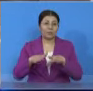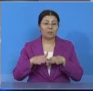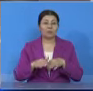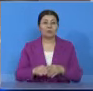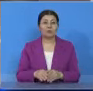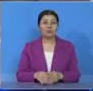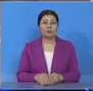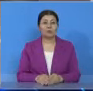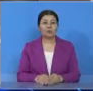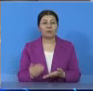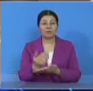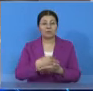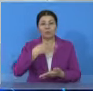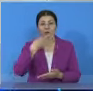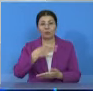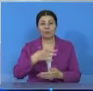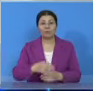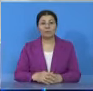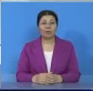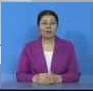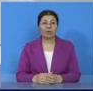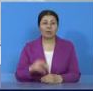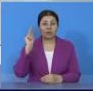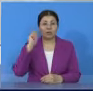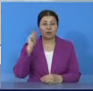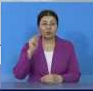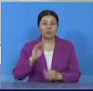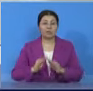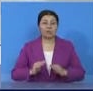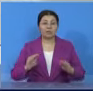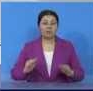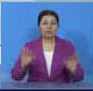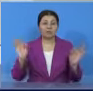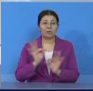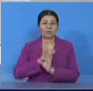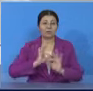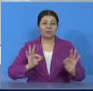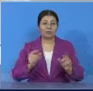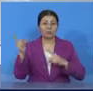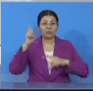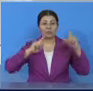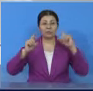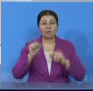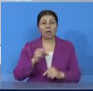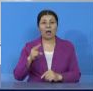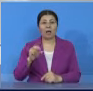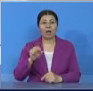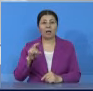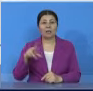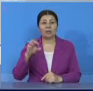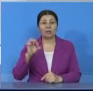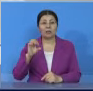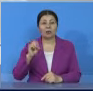и показать себя. Я учусь в детской музыкальной школе искусств по классу аккордеона. Учусь я